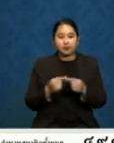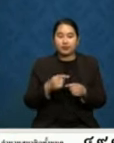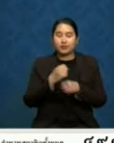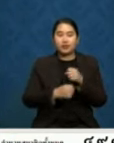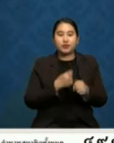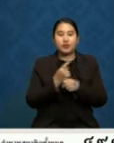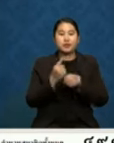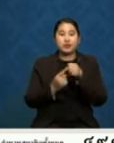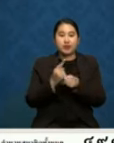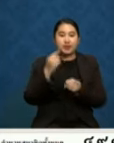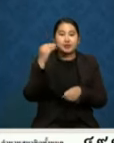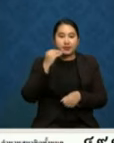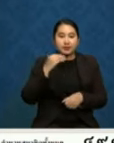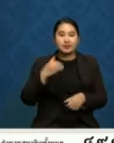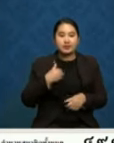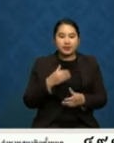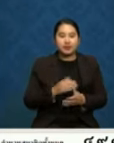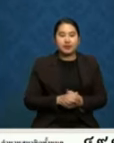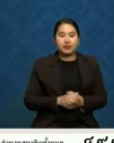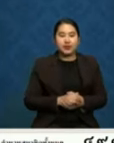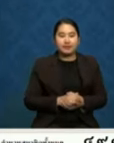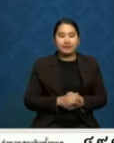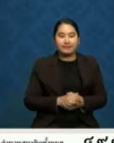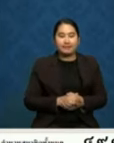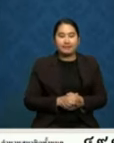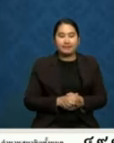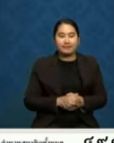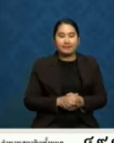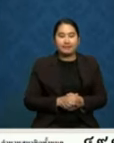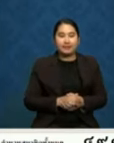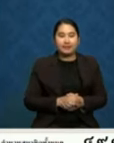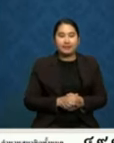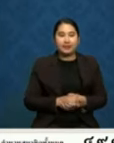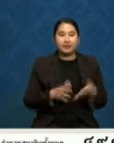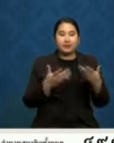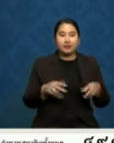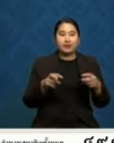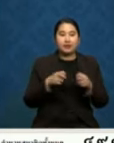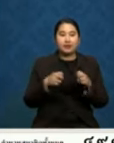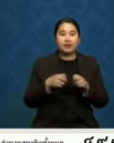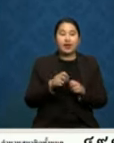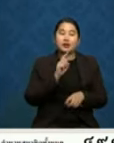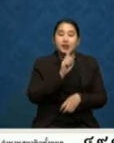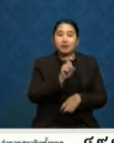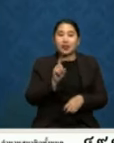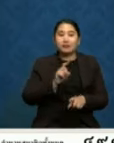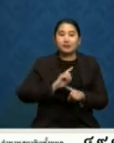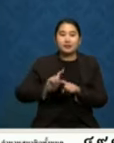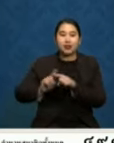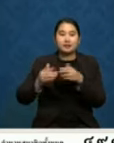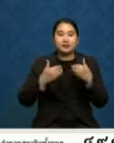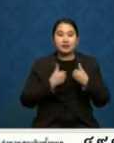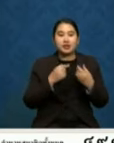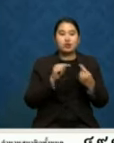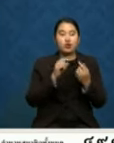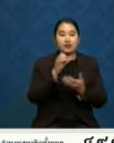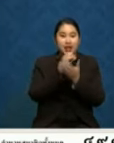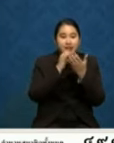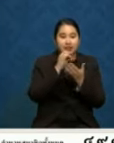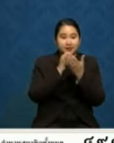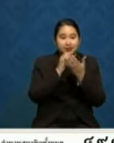ะครับอันนี้ก็เป็นสิ่งที่เราได้ดำเนินการมานะครับปัญหาที่มีการสอบถามกันมากก็คือเรื่องของยาเสพติ